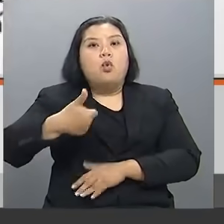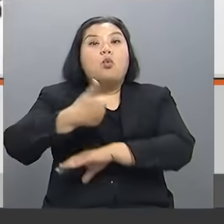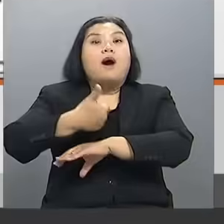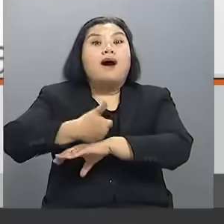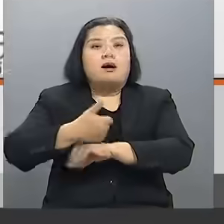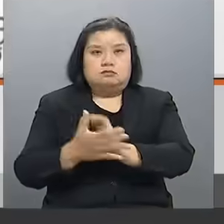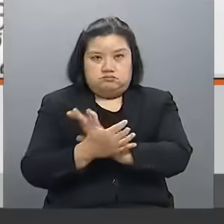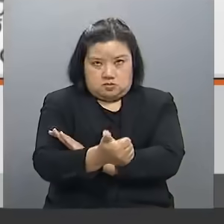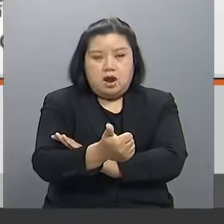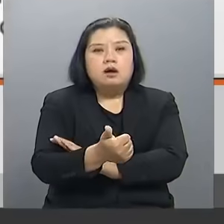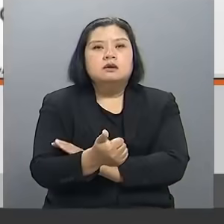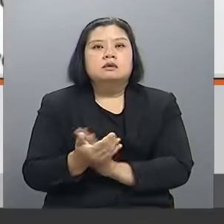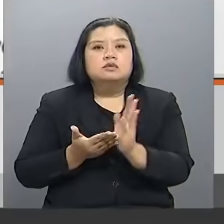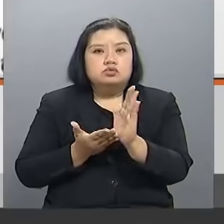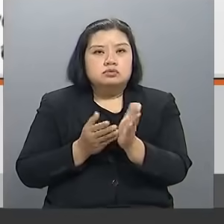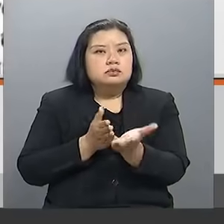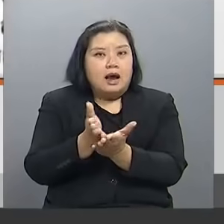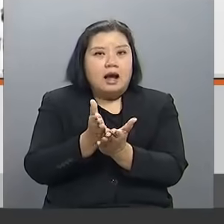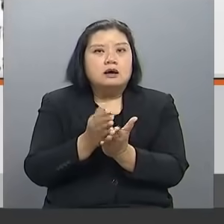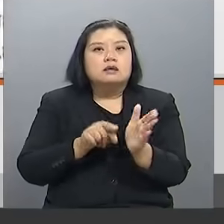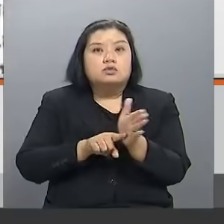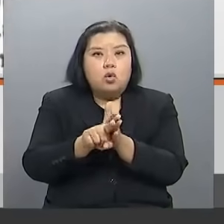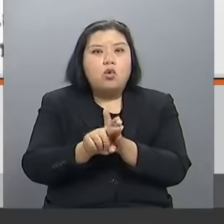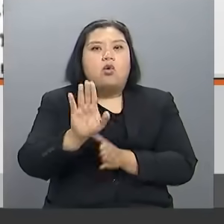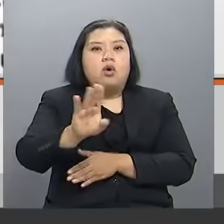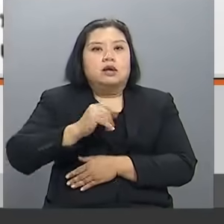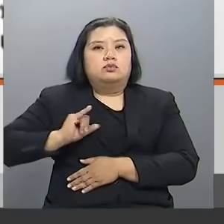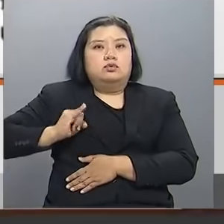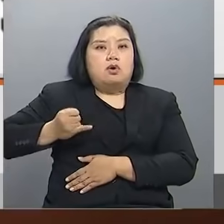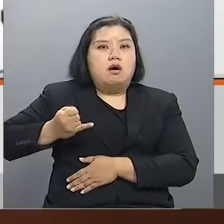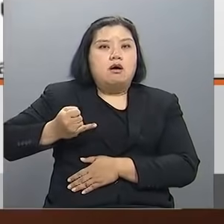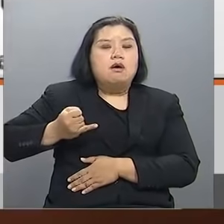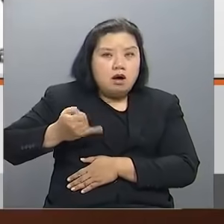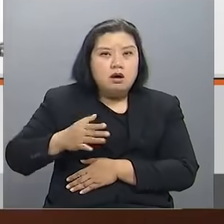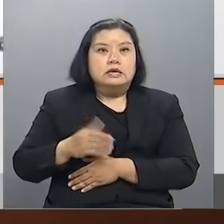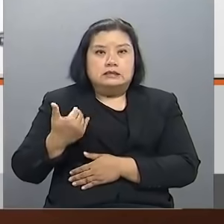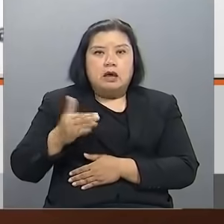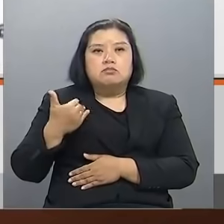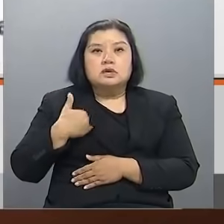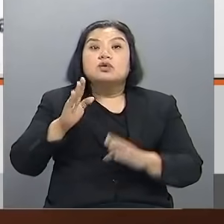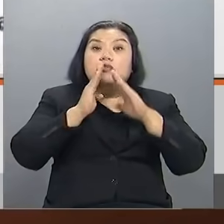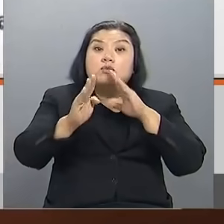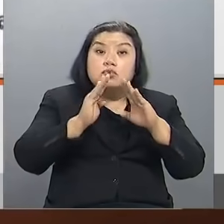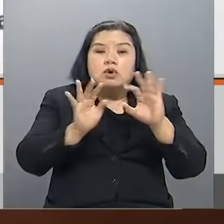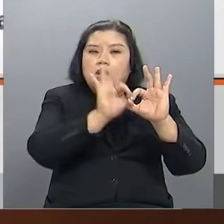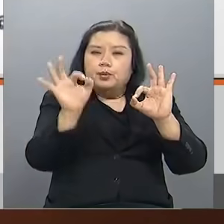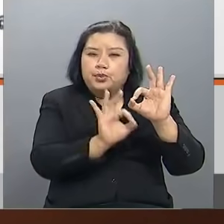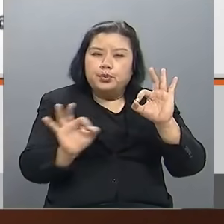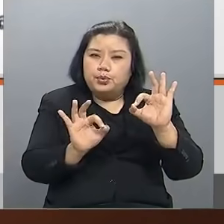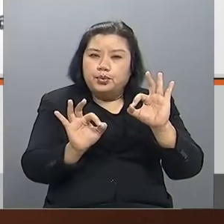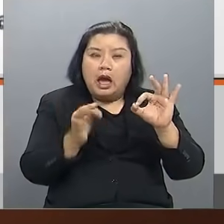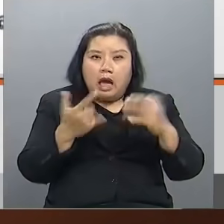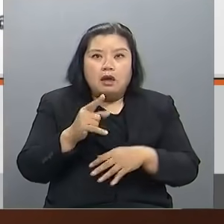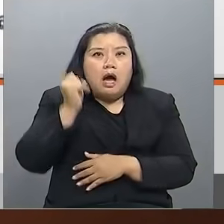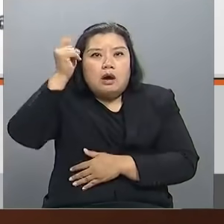ด้านเวลาวิทยาคลินิกคณะแพทยศาสตร์จุฬาลงกรณ์มหาวิทยาลัยได้โพสต์Facebookให้ความรู้ในเรื่องของวัคซีนคอวี